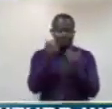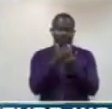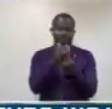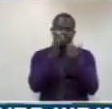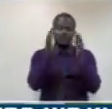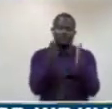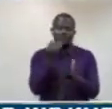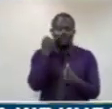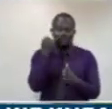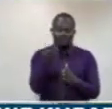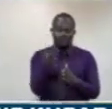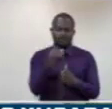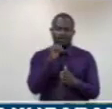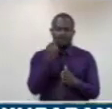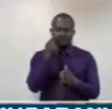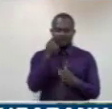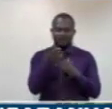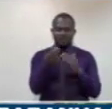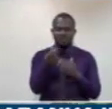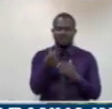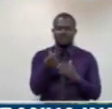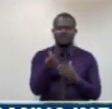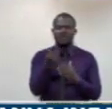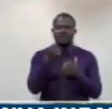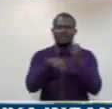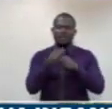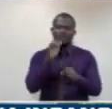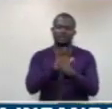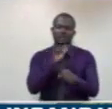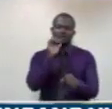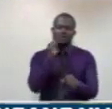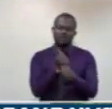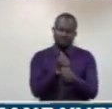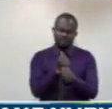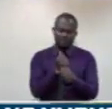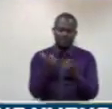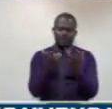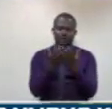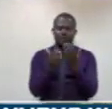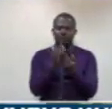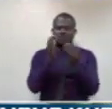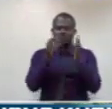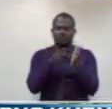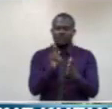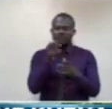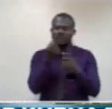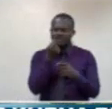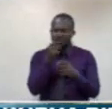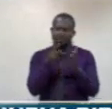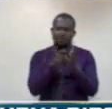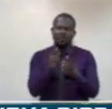iyo atabonye amafaranga hari ibikorwa byinshi adakora birebana n'ubworozi, kugura imiti, kugura